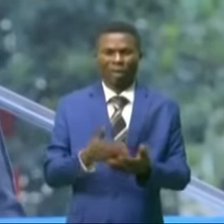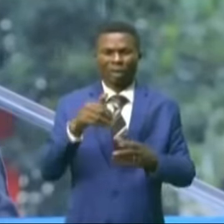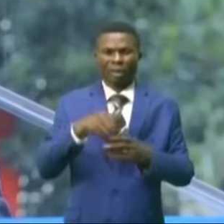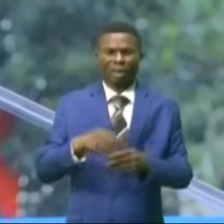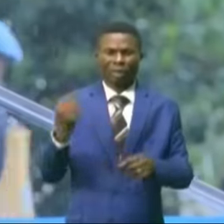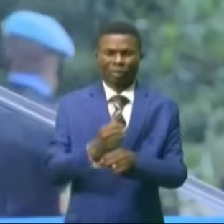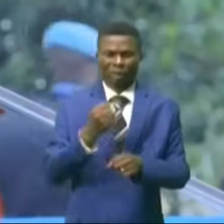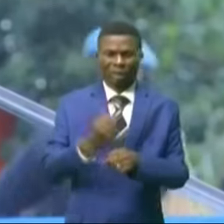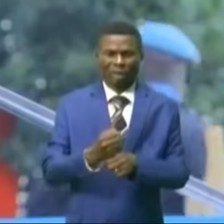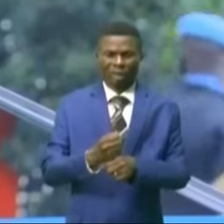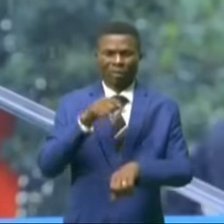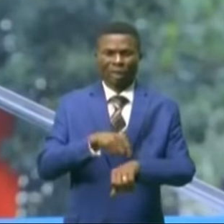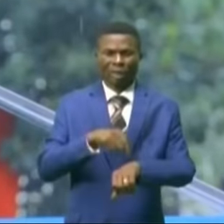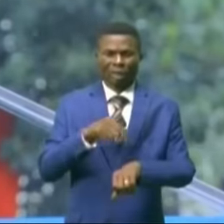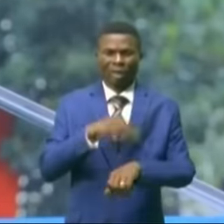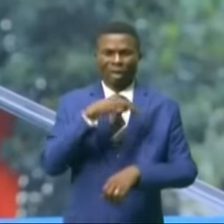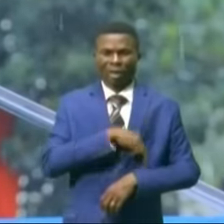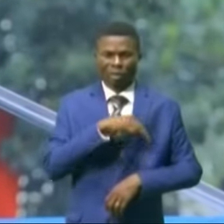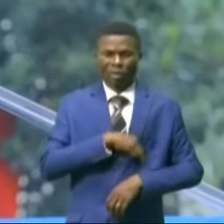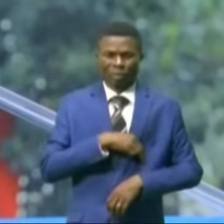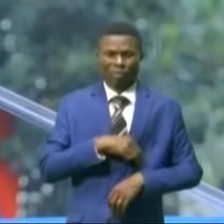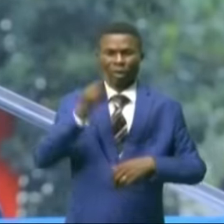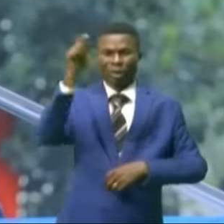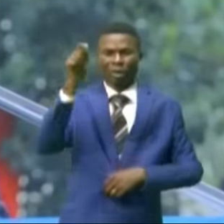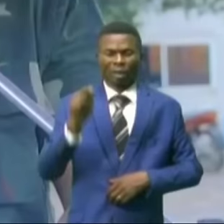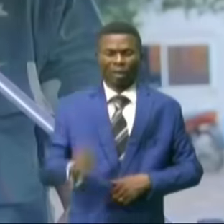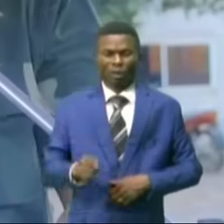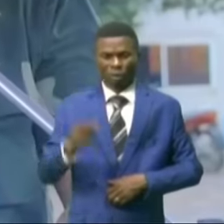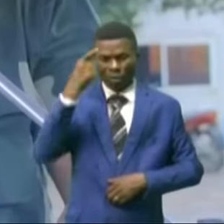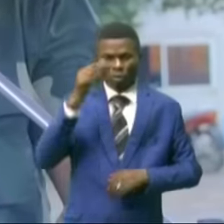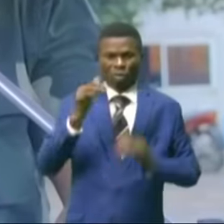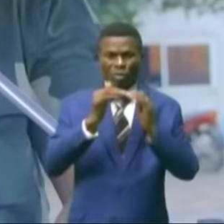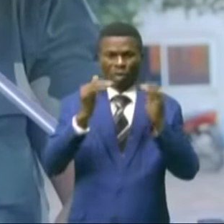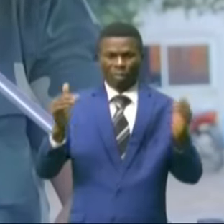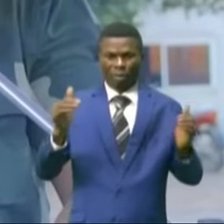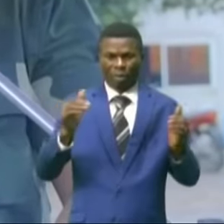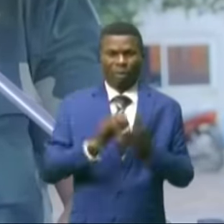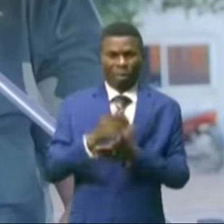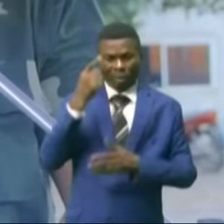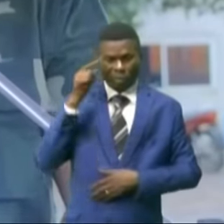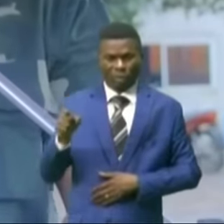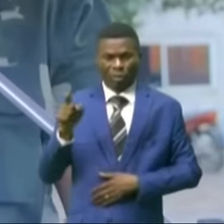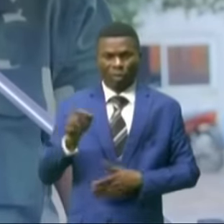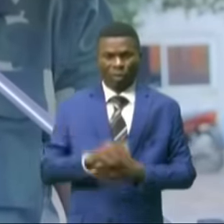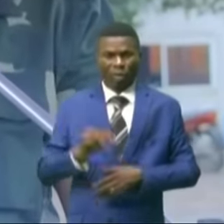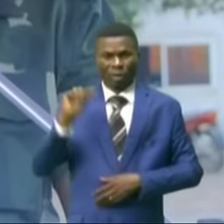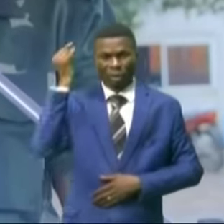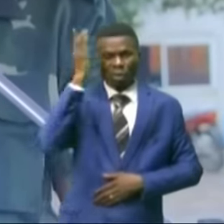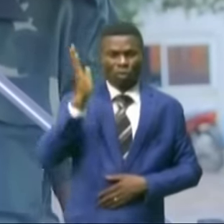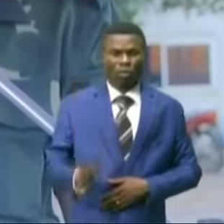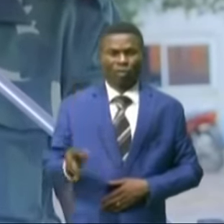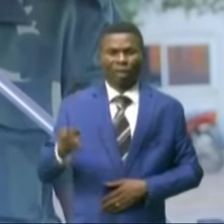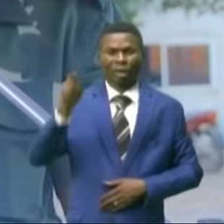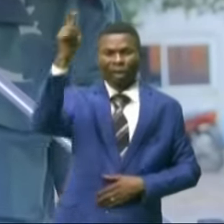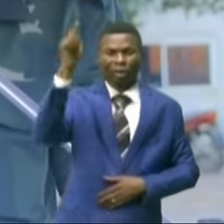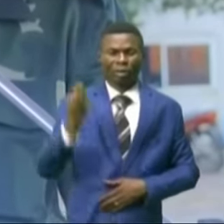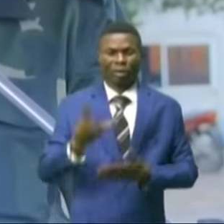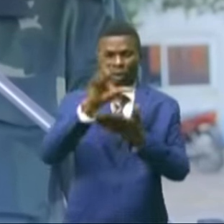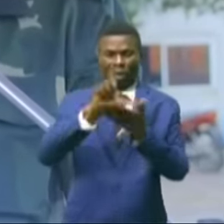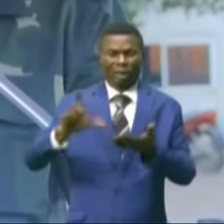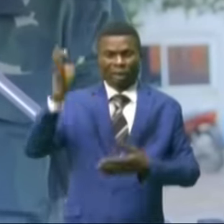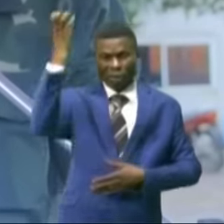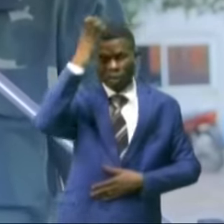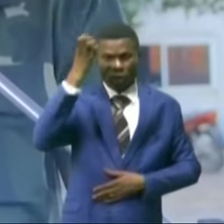l'exercice de votre mission de soldat de la paix. Pour sa part, le gouverneur militaire, le lieutenant général